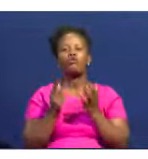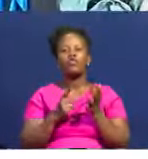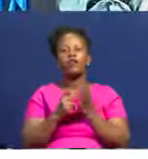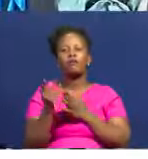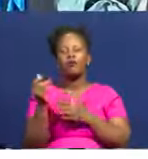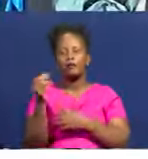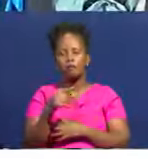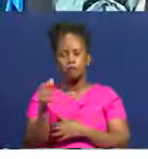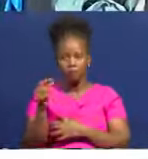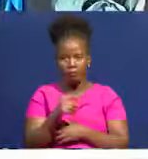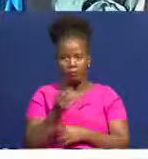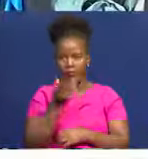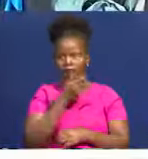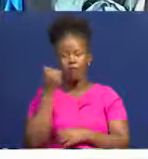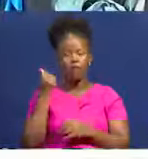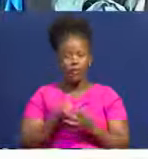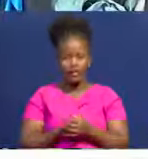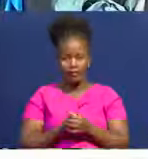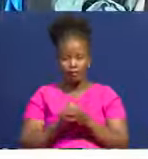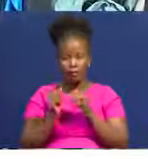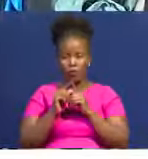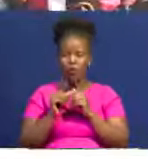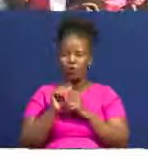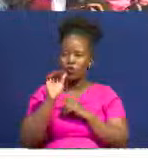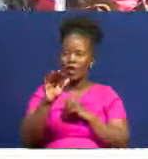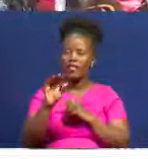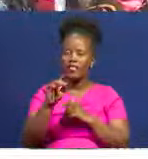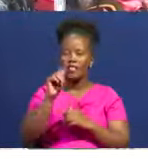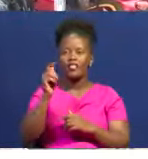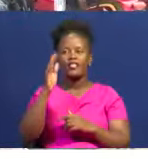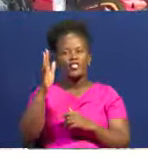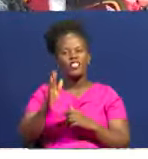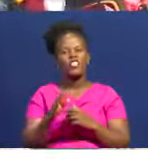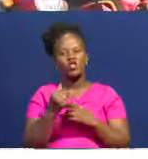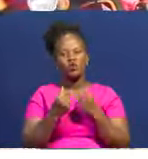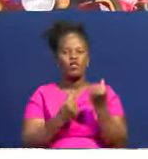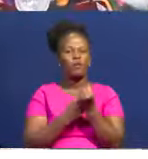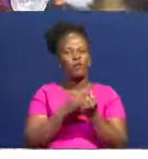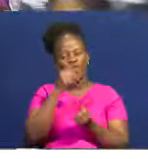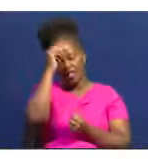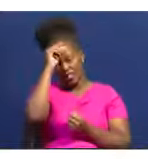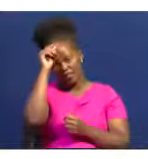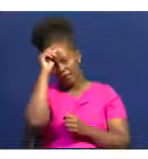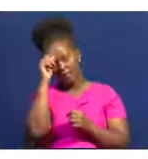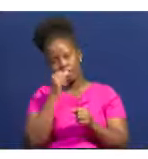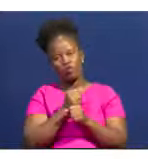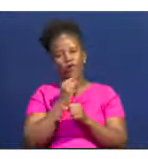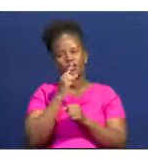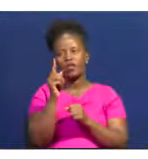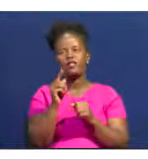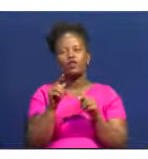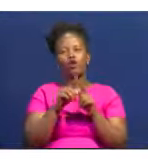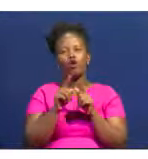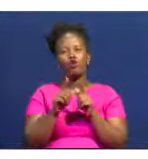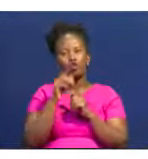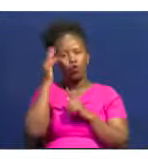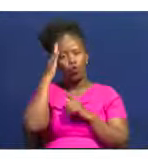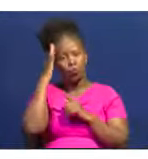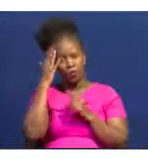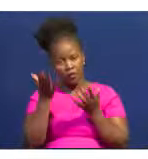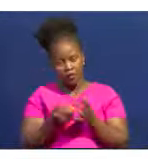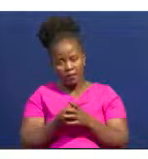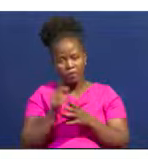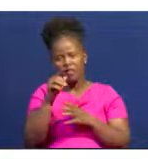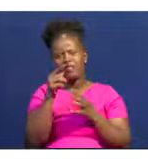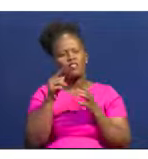better. Mbadi pia anataka Wakenya kusaidia juhudi za serikali za kushughulikia changamoto za kifedha. It is not something to condemn the